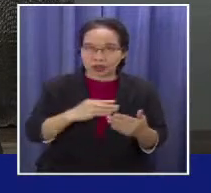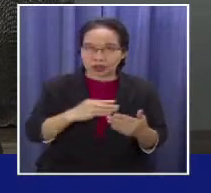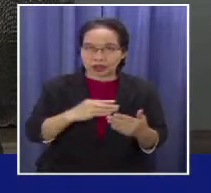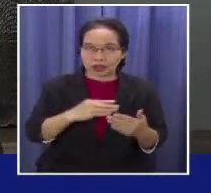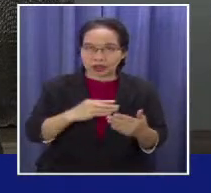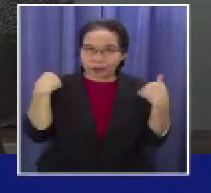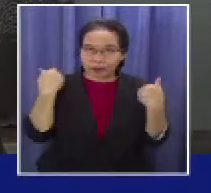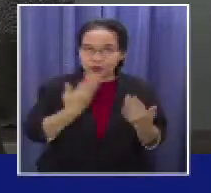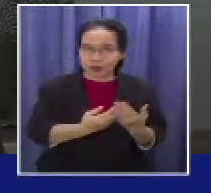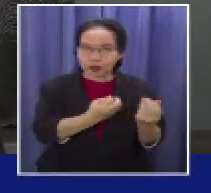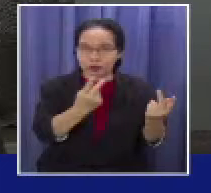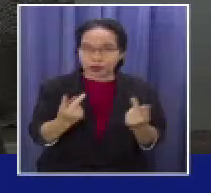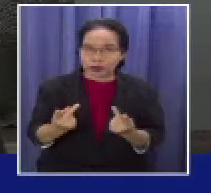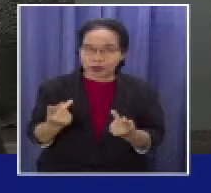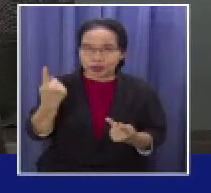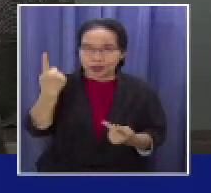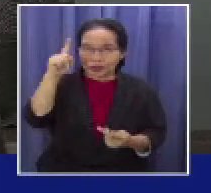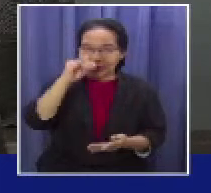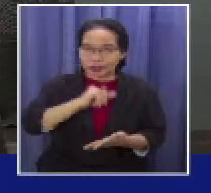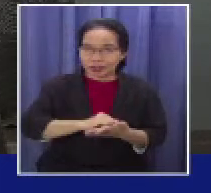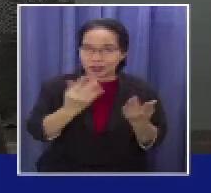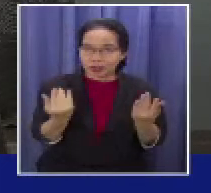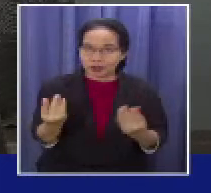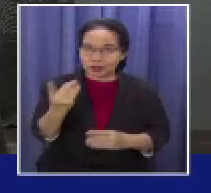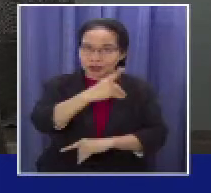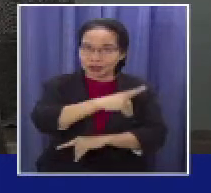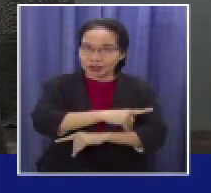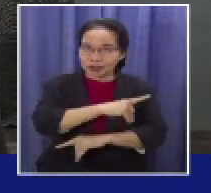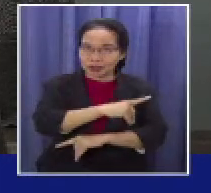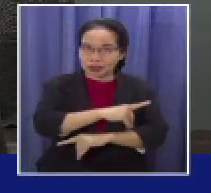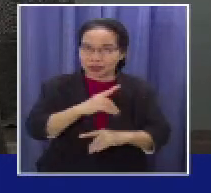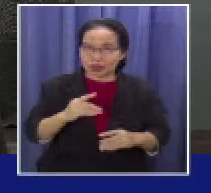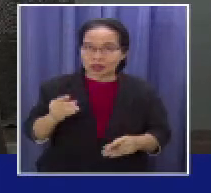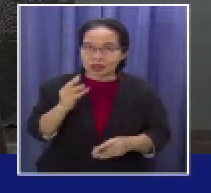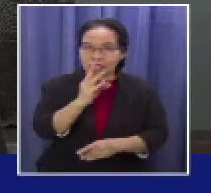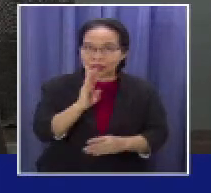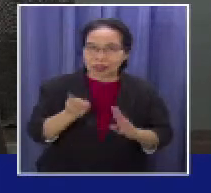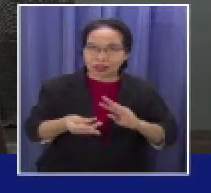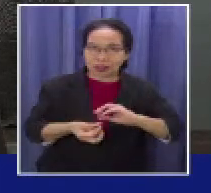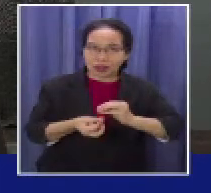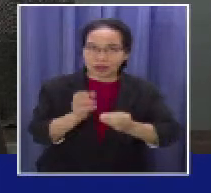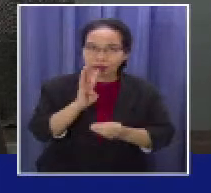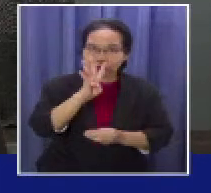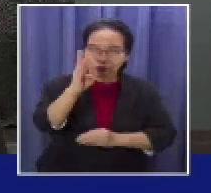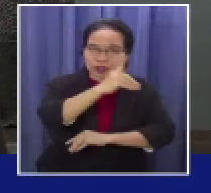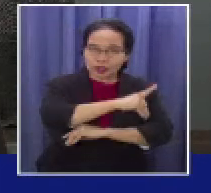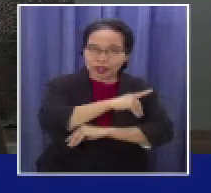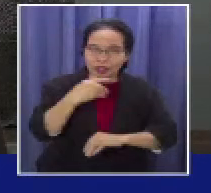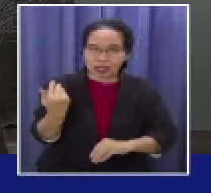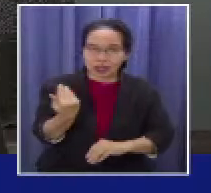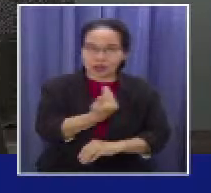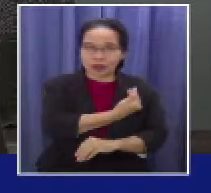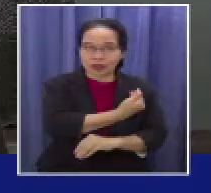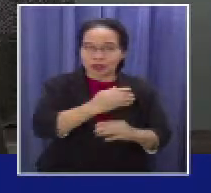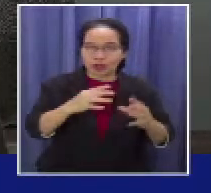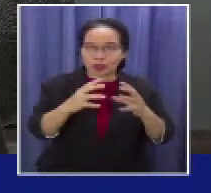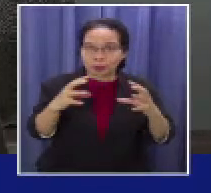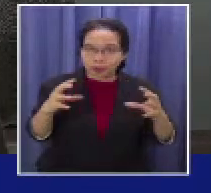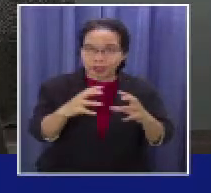yɛnka na kasa biara moka mote dwumadie wɔ mu no bio yɛda Onyankopɔn